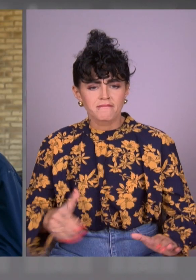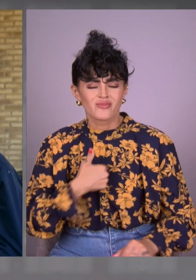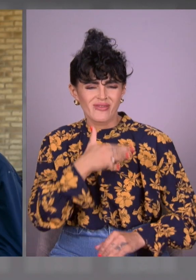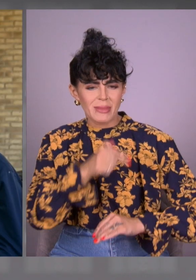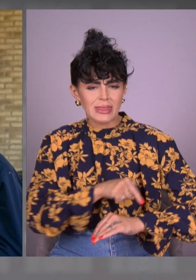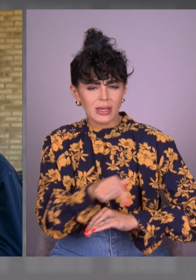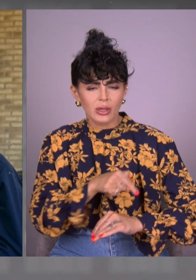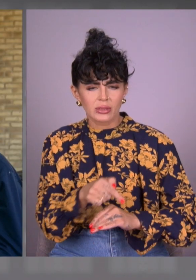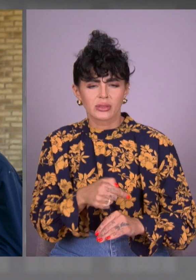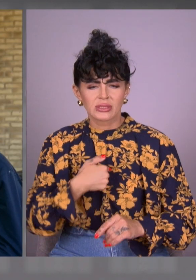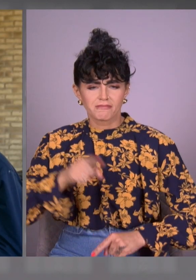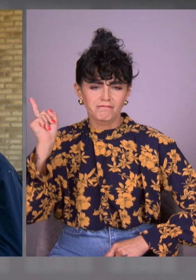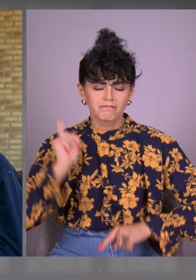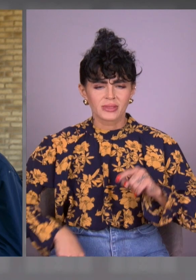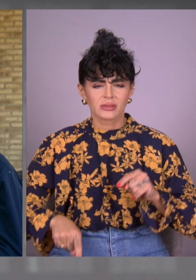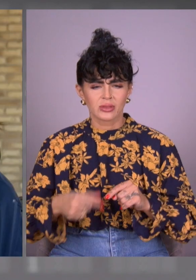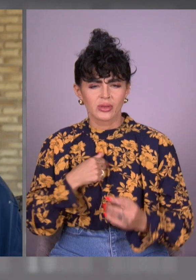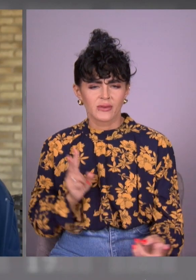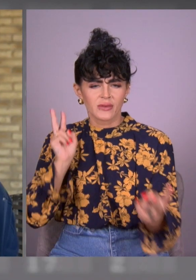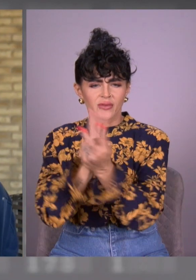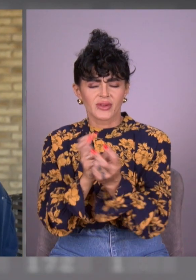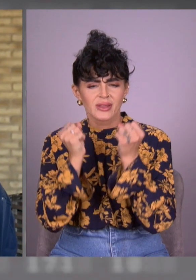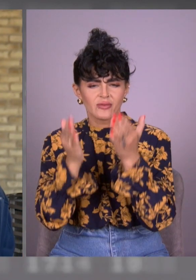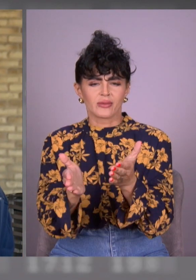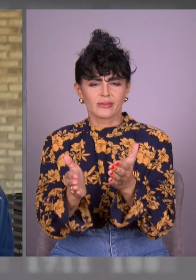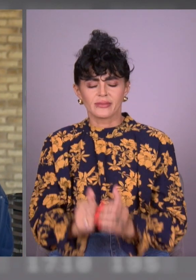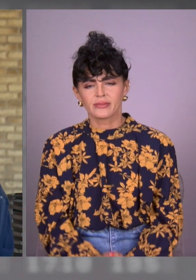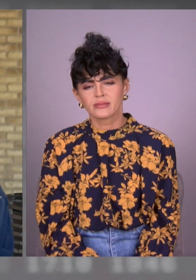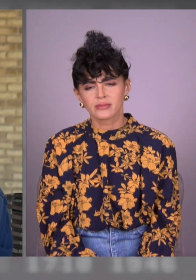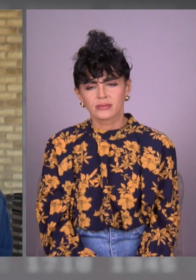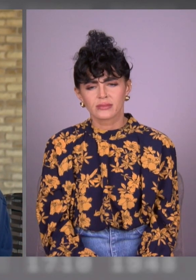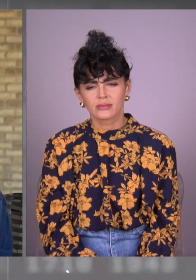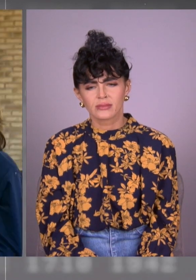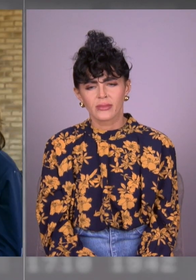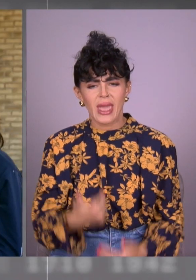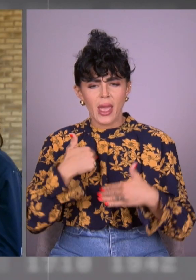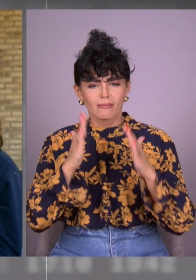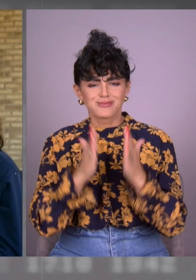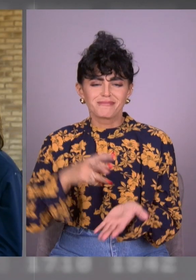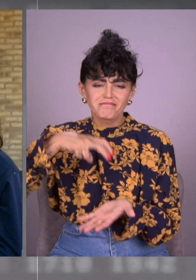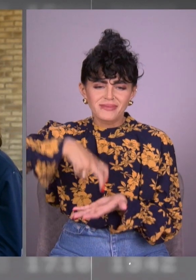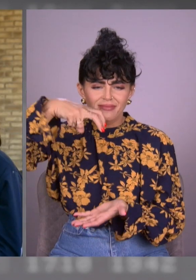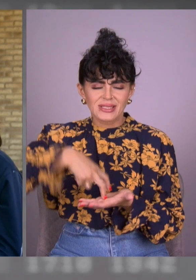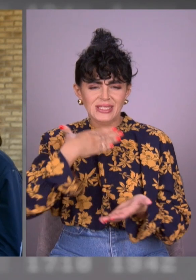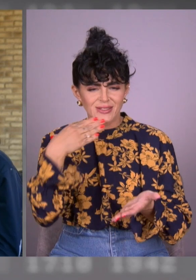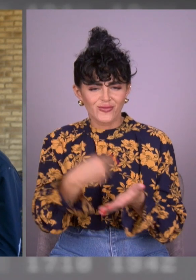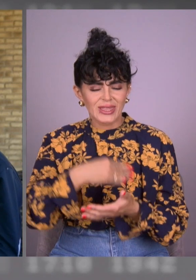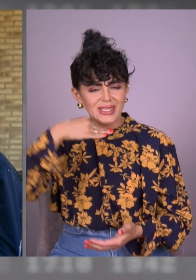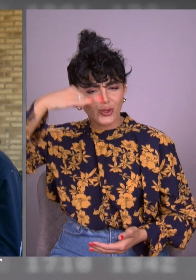час, збираємося і їдемо до нього. Я просто буду прийти на нього. Їдемо?